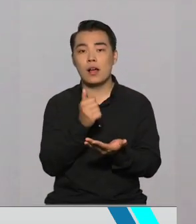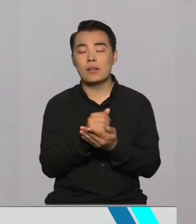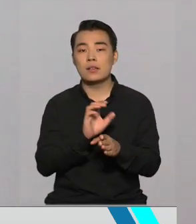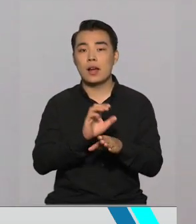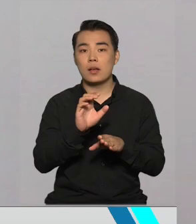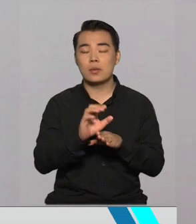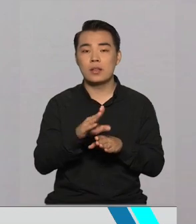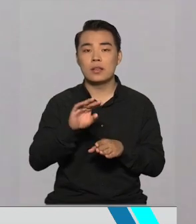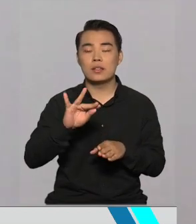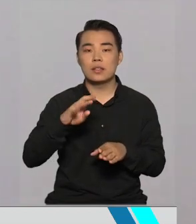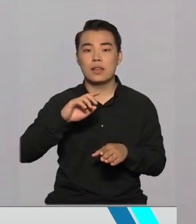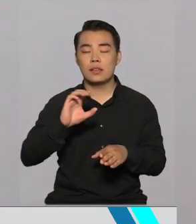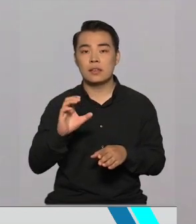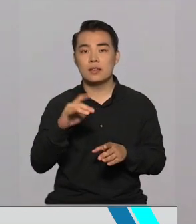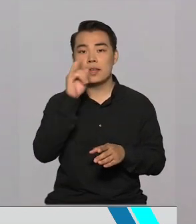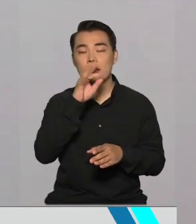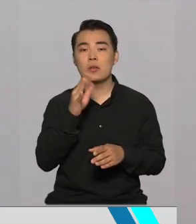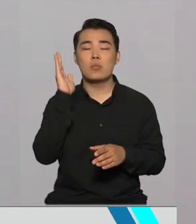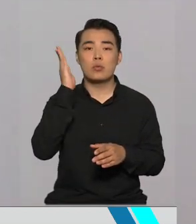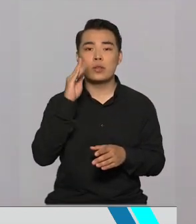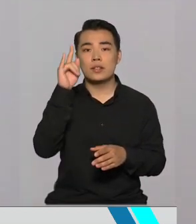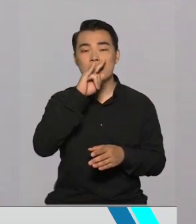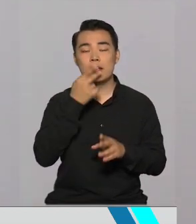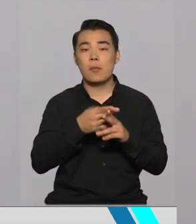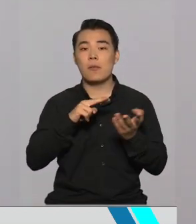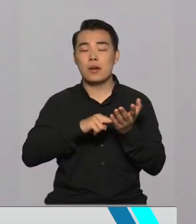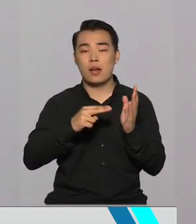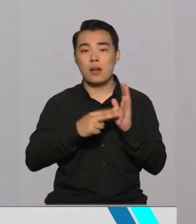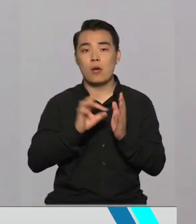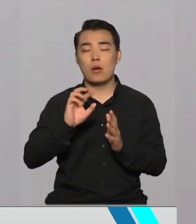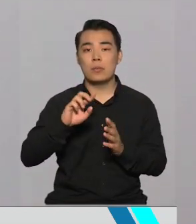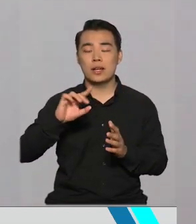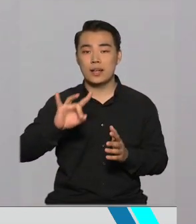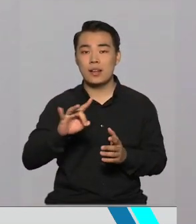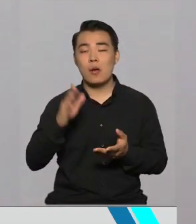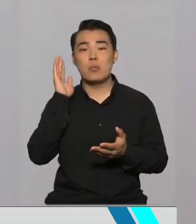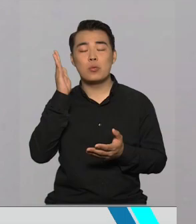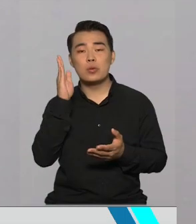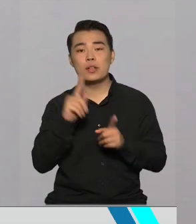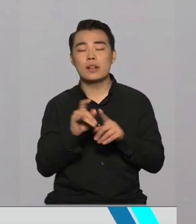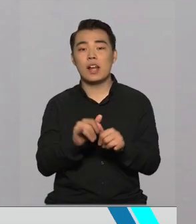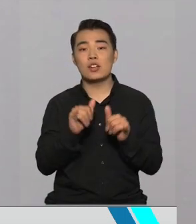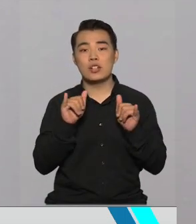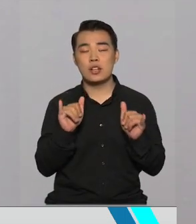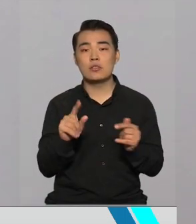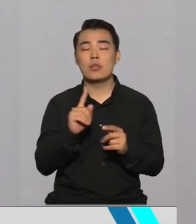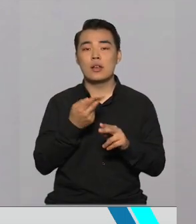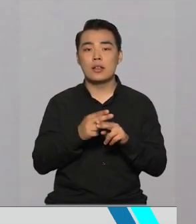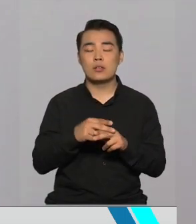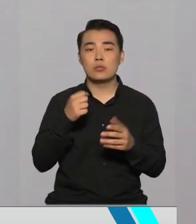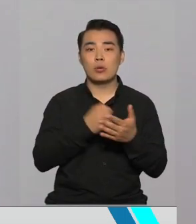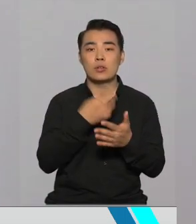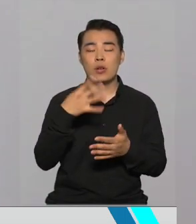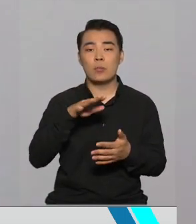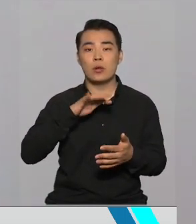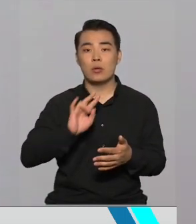транспортировки тенгизской нефти и будущей нефти из проекта ПБР, с проекта будущего расширения. О том, что до 40 миллионов